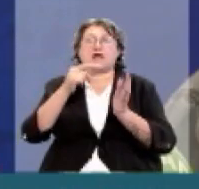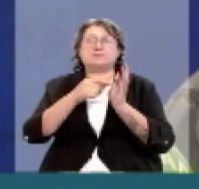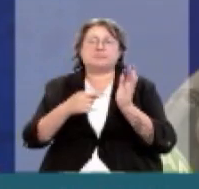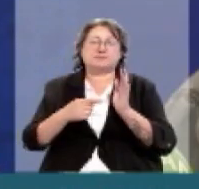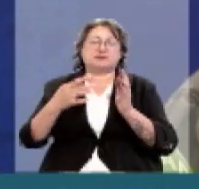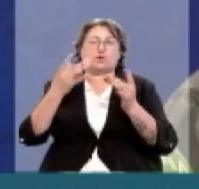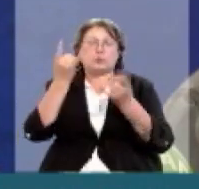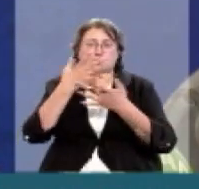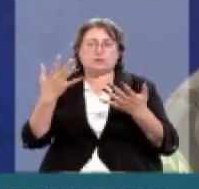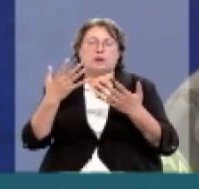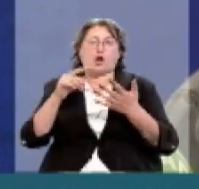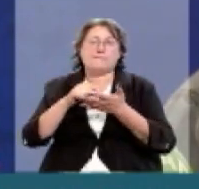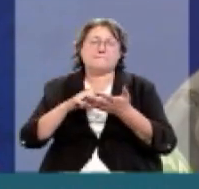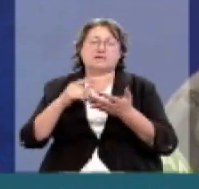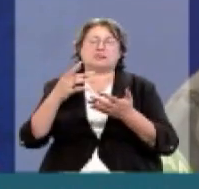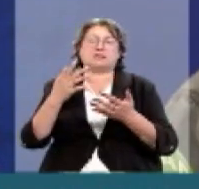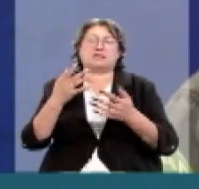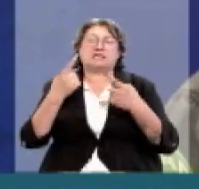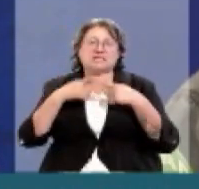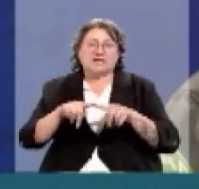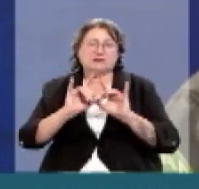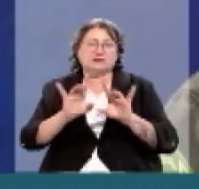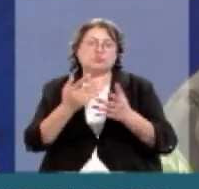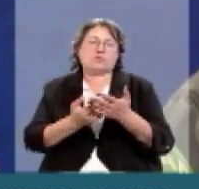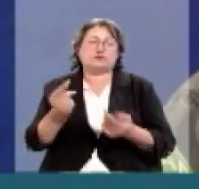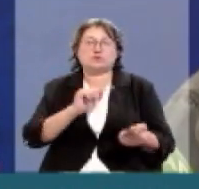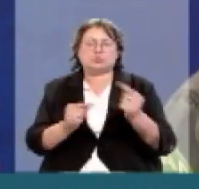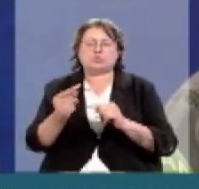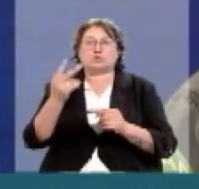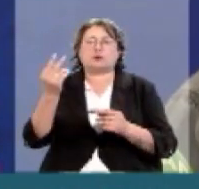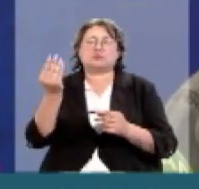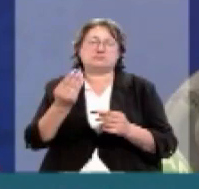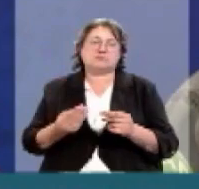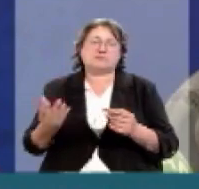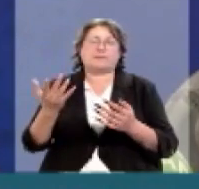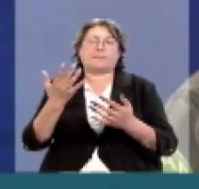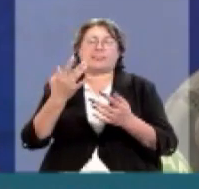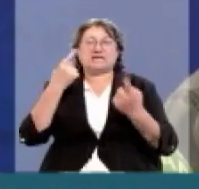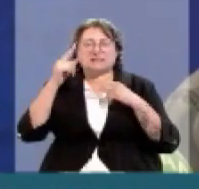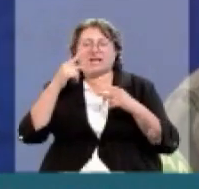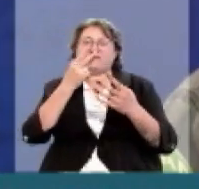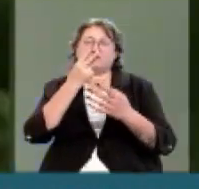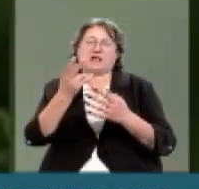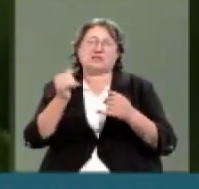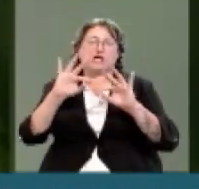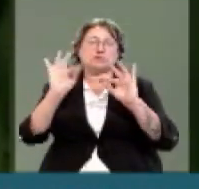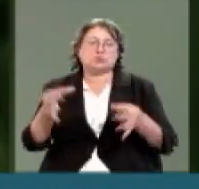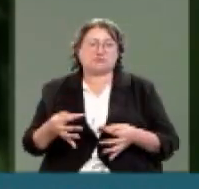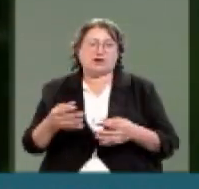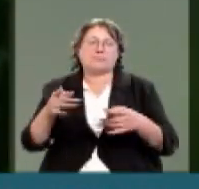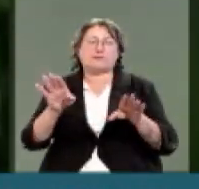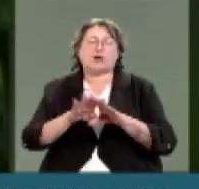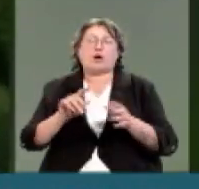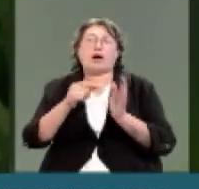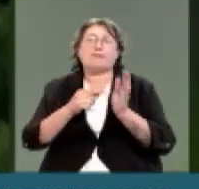Осындай фестиваль, симпозиумдар, пленерлер болып жатыр. Өте қуанышты жағдай суретшілер үшін. Фестиваль